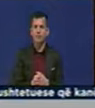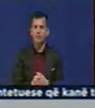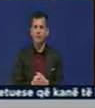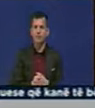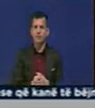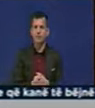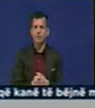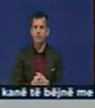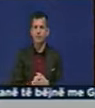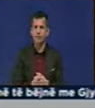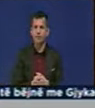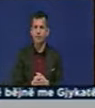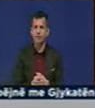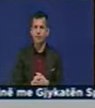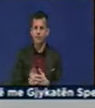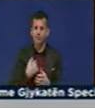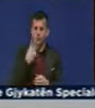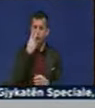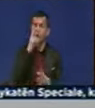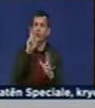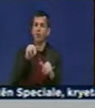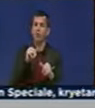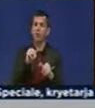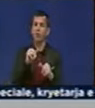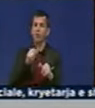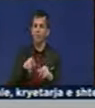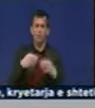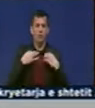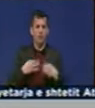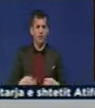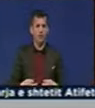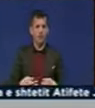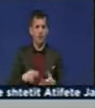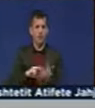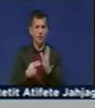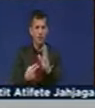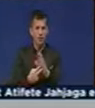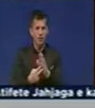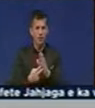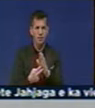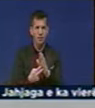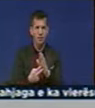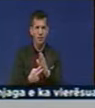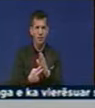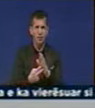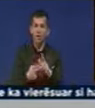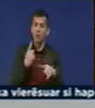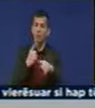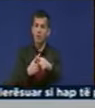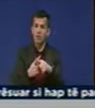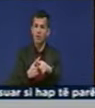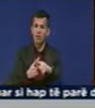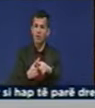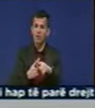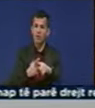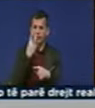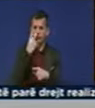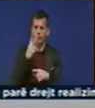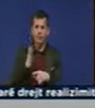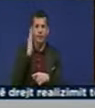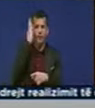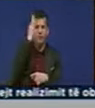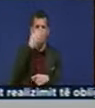Nimi frymzuar nga profesionalizmi juaj politik, nga guzimi që keni patur për të shkuar